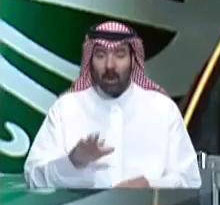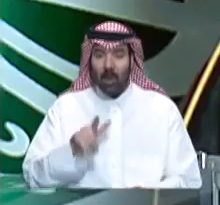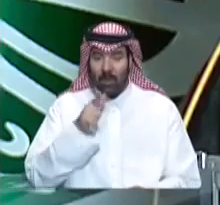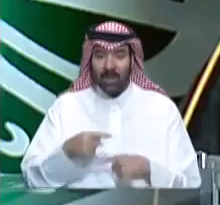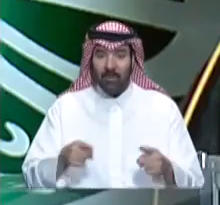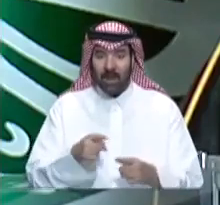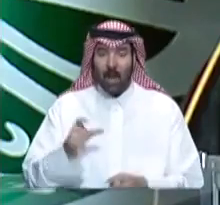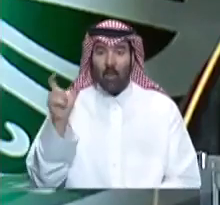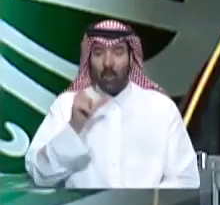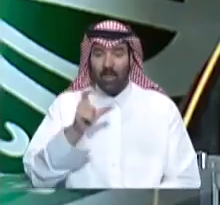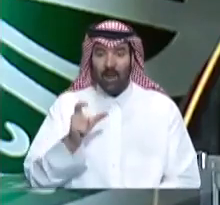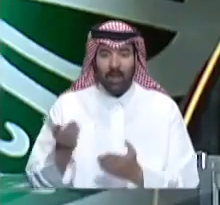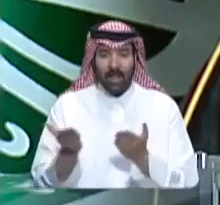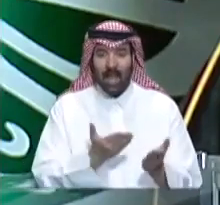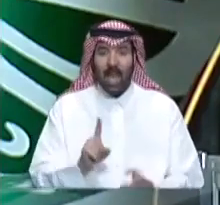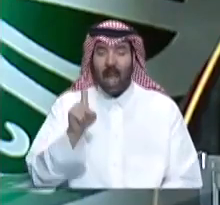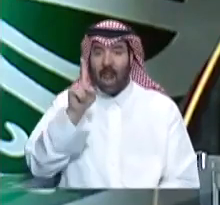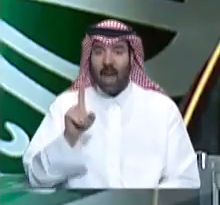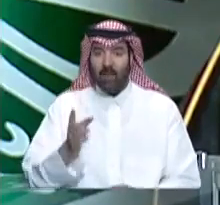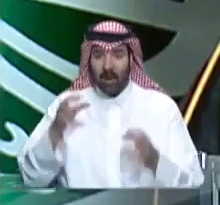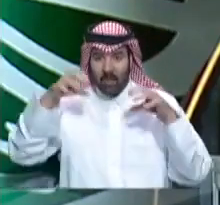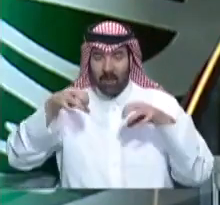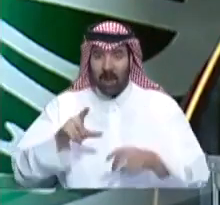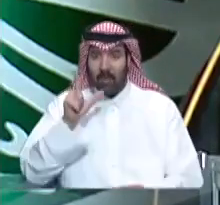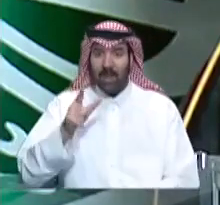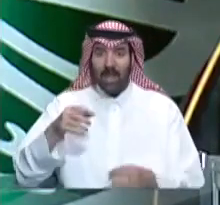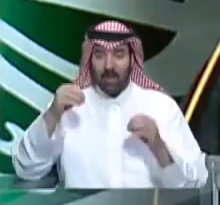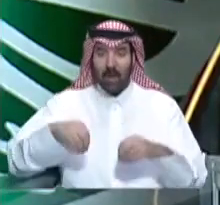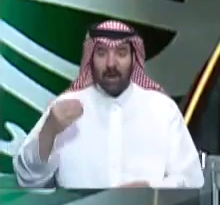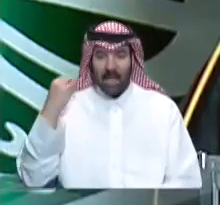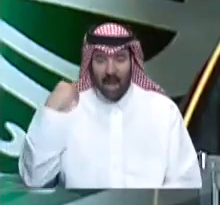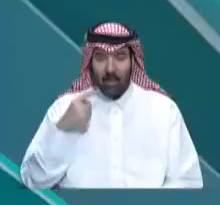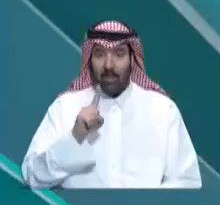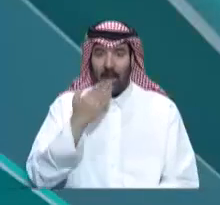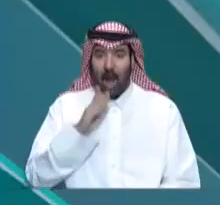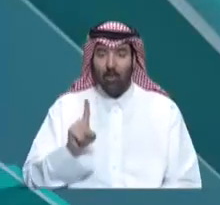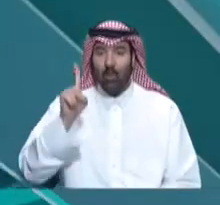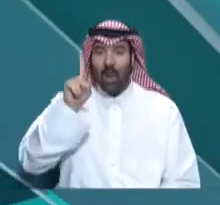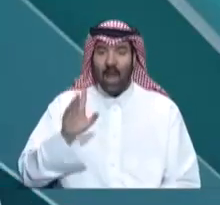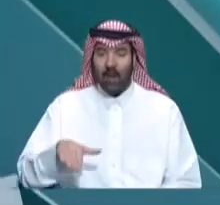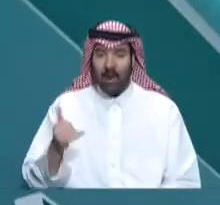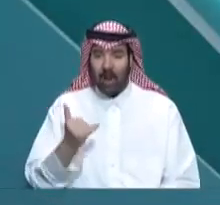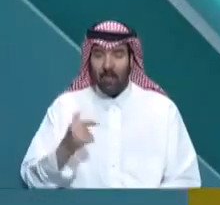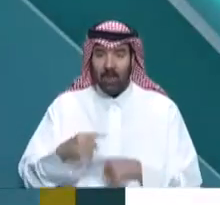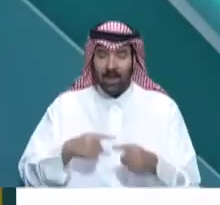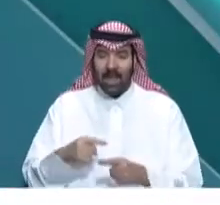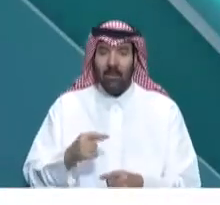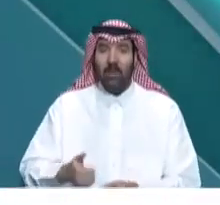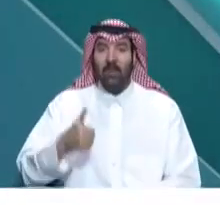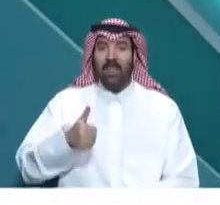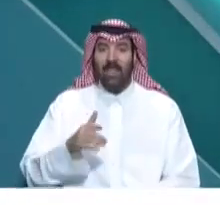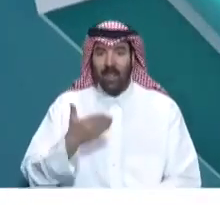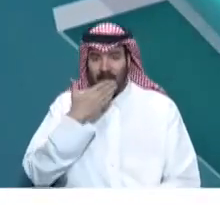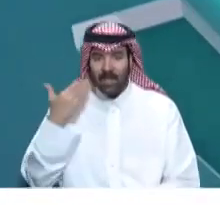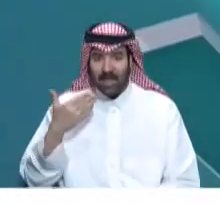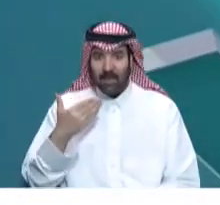الفطر المبارك، داعيا الله أن يعيده على الجميع باليمن والبركات، وحامدا الله عز وجل الذي أكرمنا بصيام